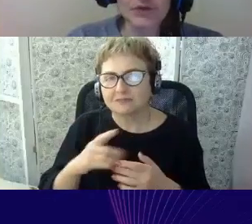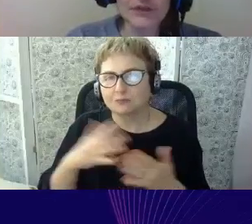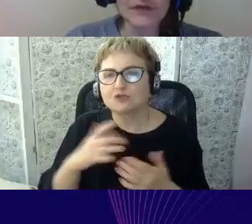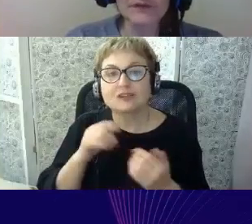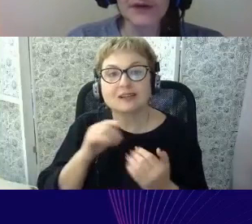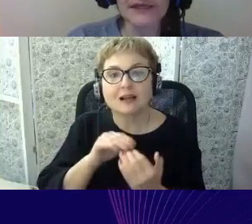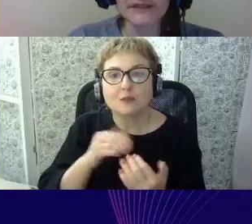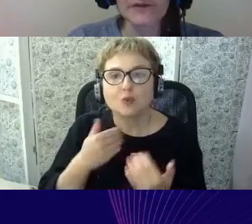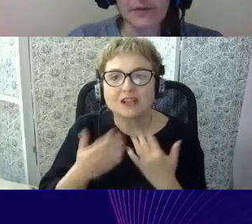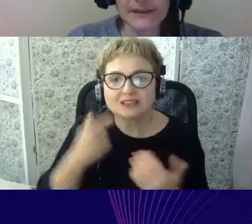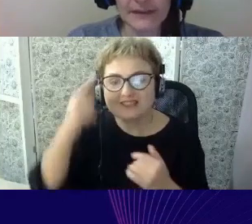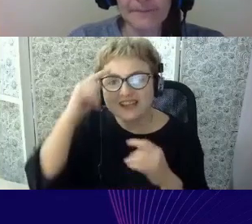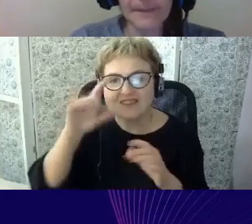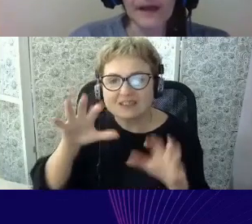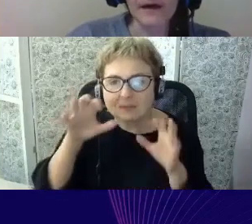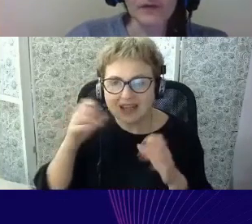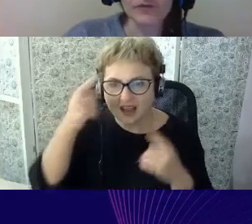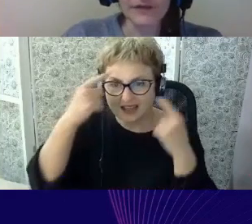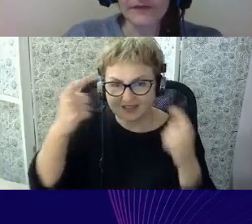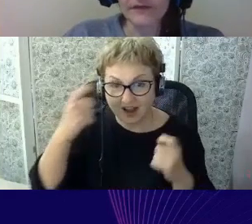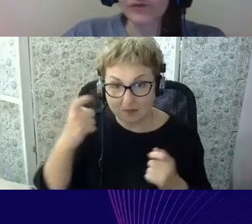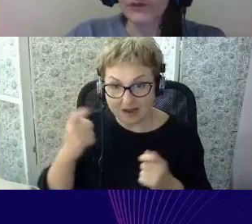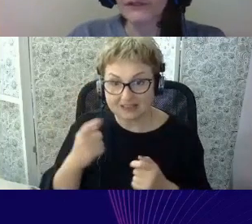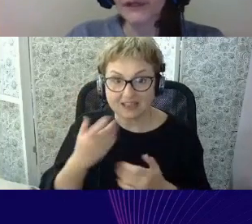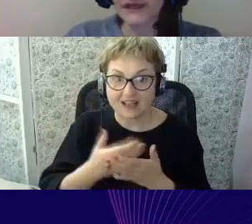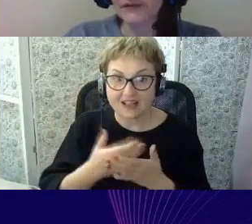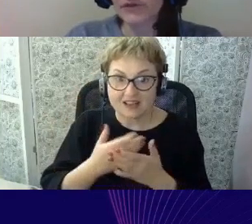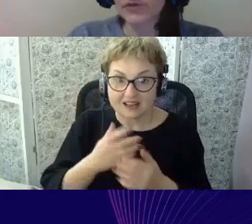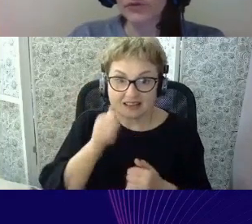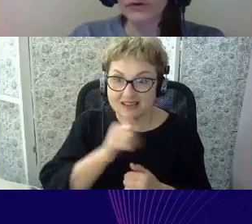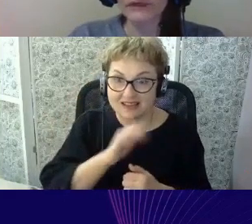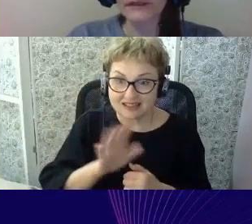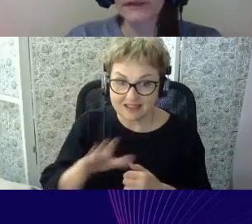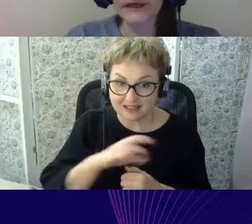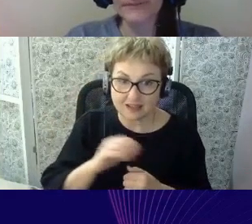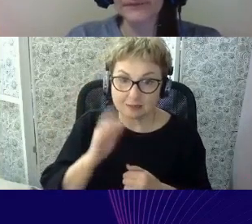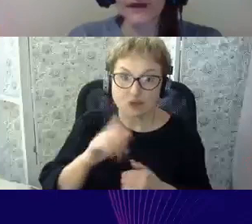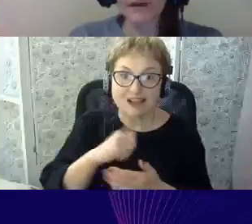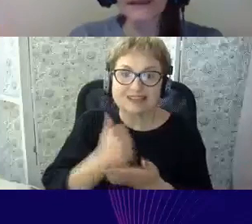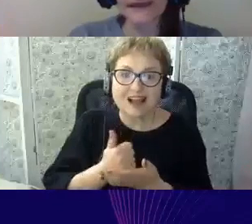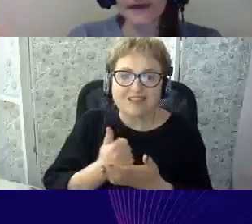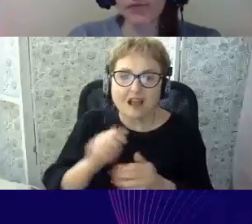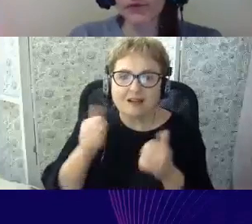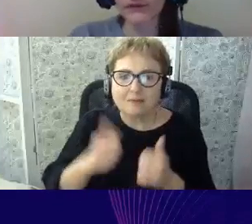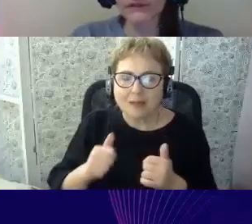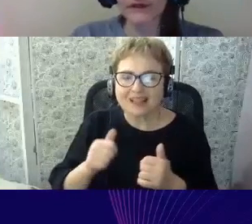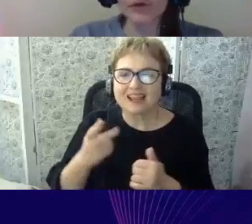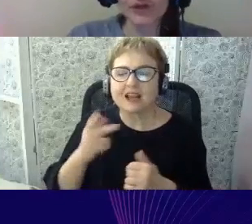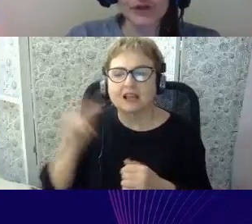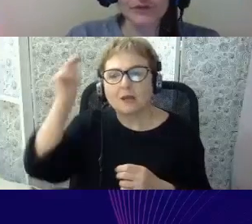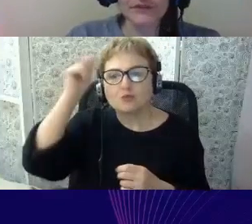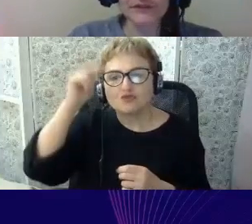таким с точки зрения восприятия информации. Наверное, будет не секретом, что основная такая модель работы